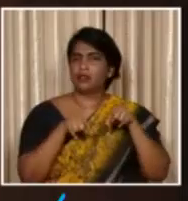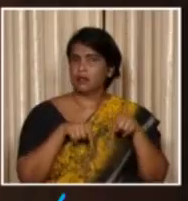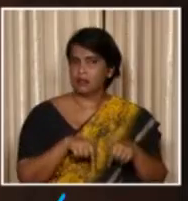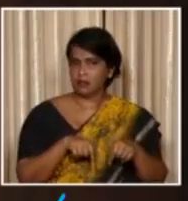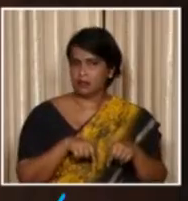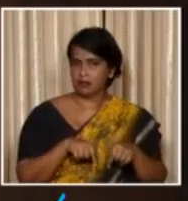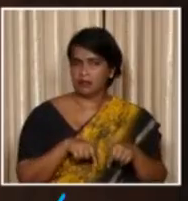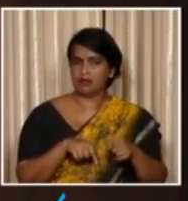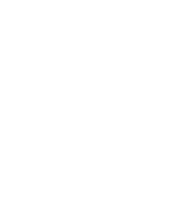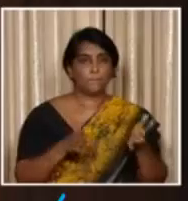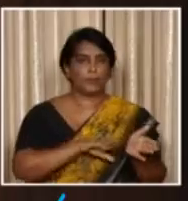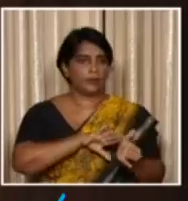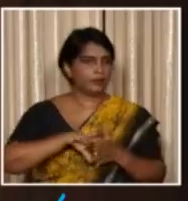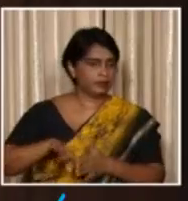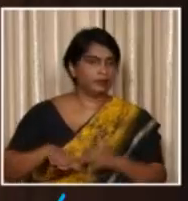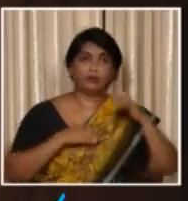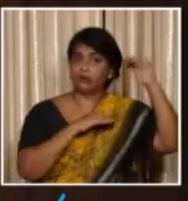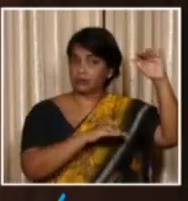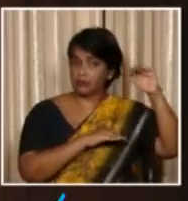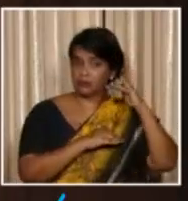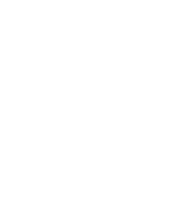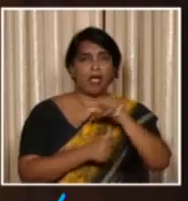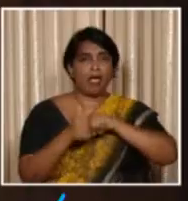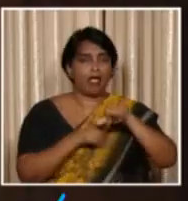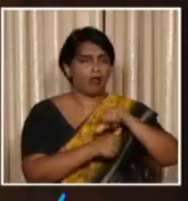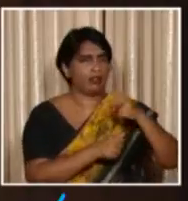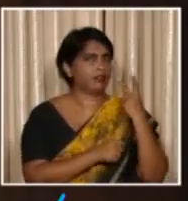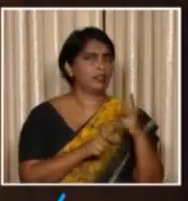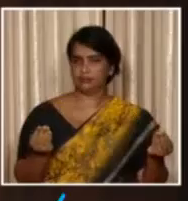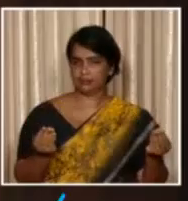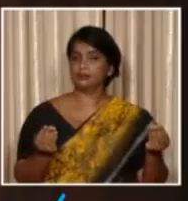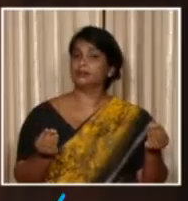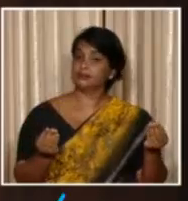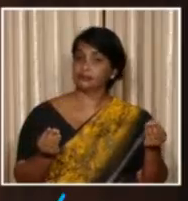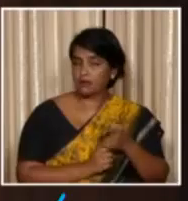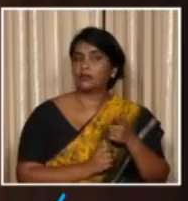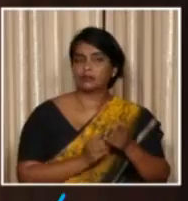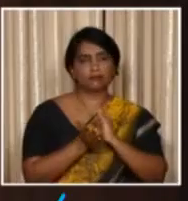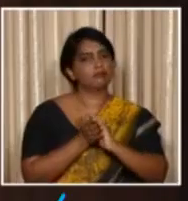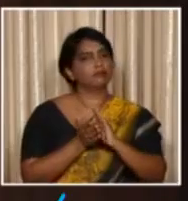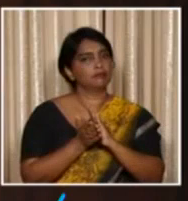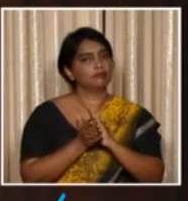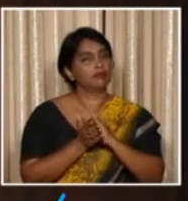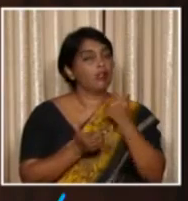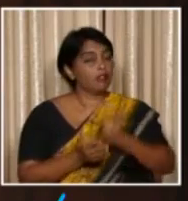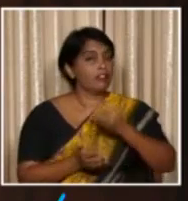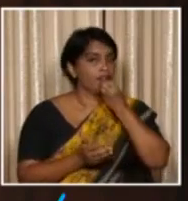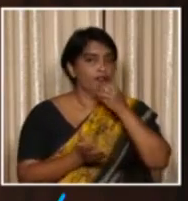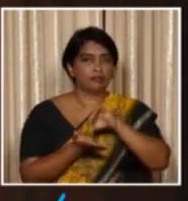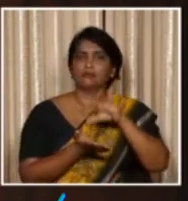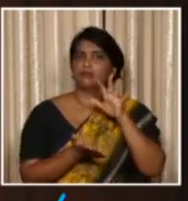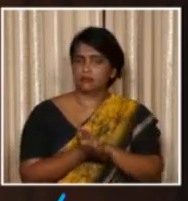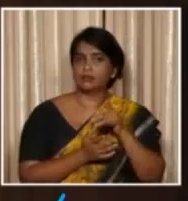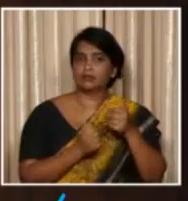තිබුණා. ඊළඟට වෙලා තිබුණ දේ තමයි ආනේනේ කරන කම්පැනි දෙකකට බලපත්‍ර දීලා තියෙනවා. ඒ අයට ගේන්න. අත්‍යවශ්‍ය භාණ්ඩයක් බවට පත් කළා මං